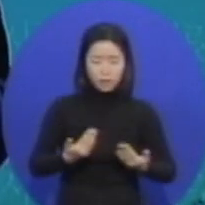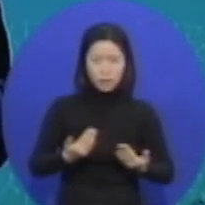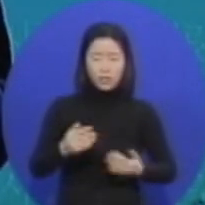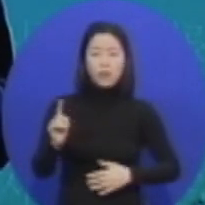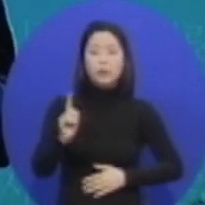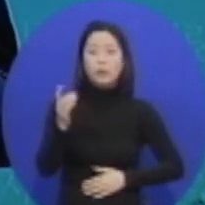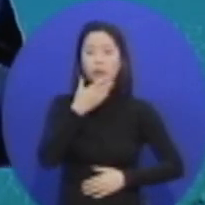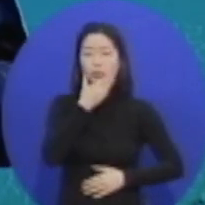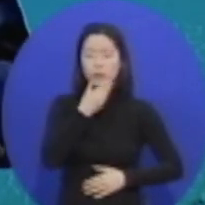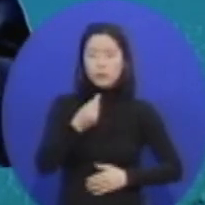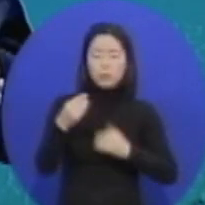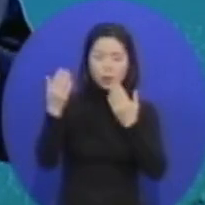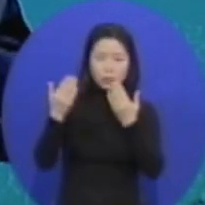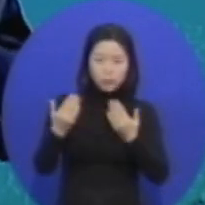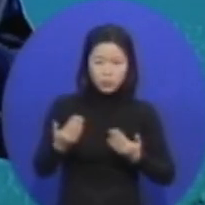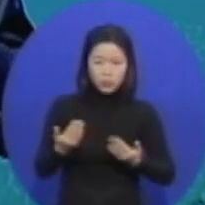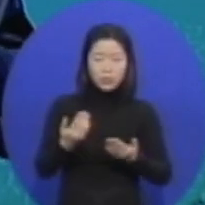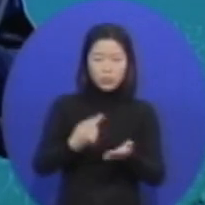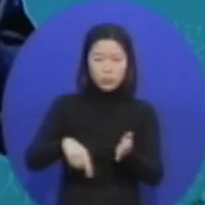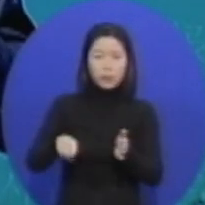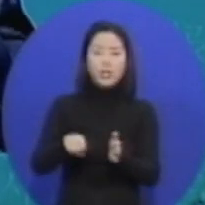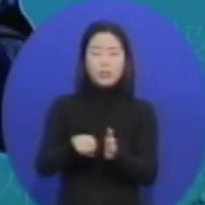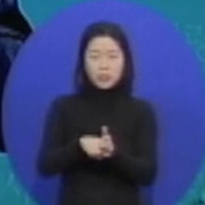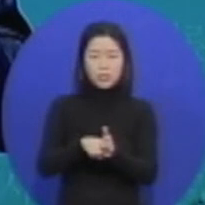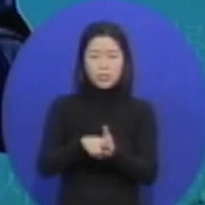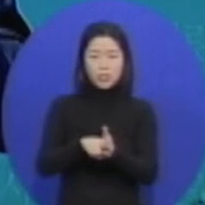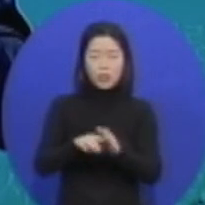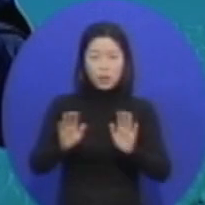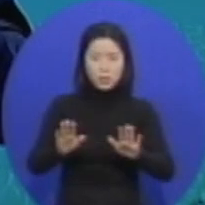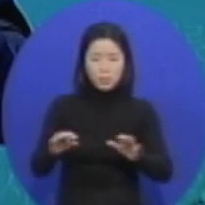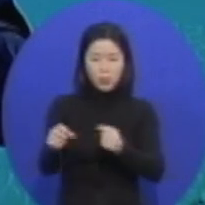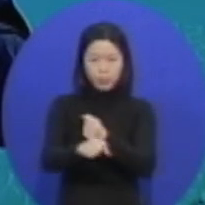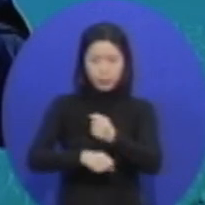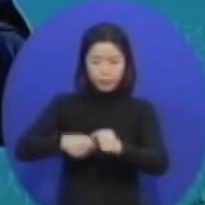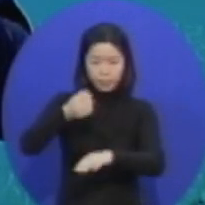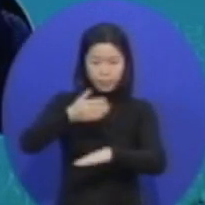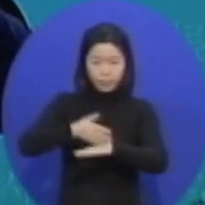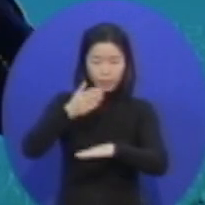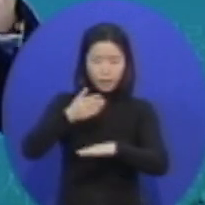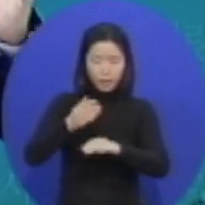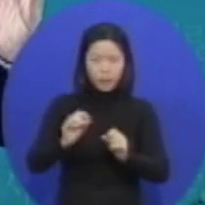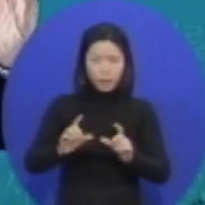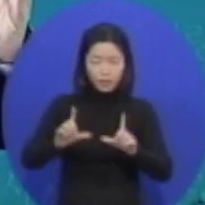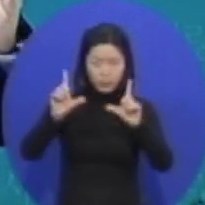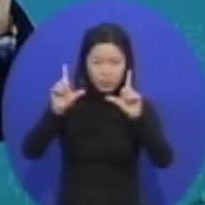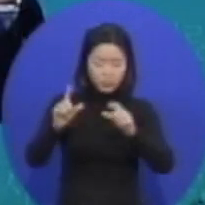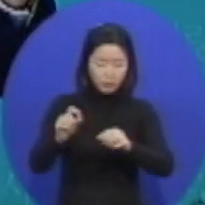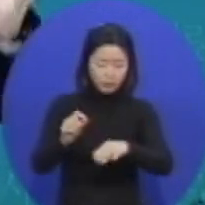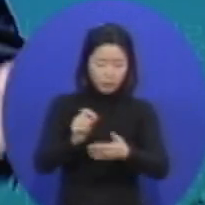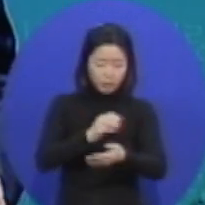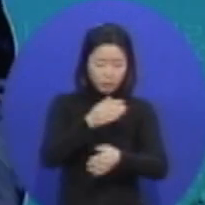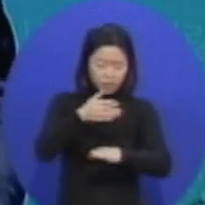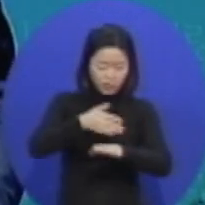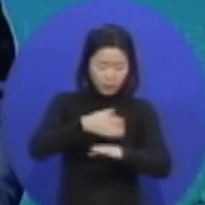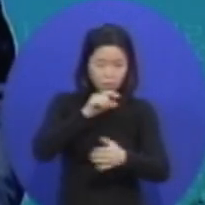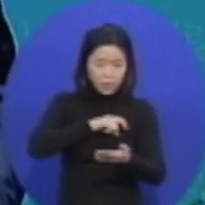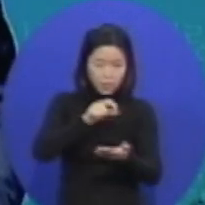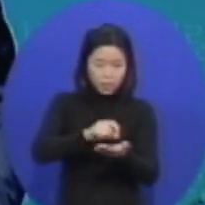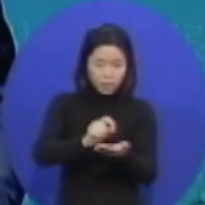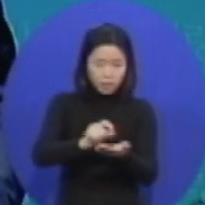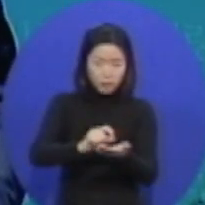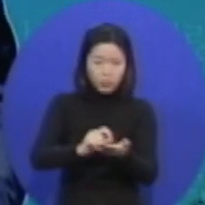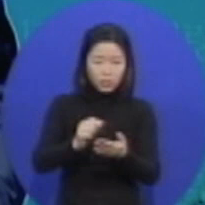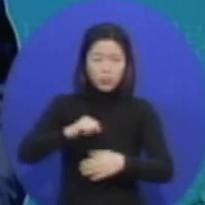했는지를 이번에 주수 감사절 감사 제목을 쓰시는 이를 순종해 보시면서 다 경험에 보시게 되기를